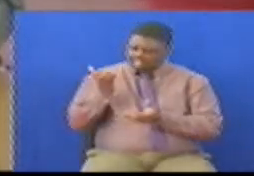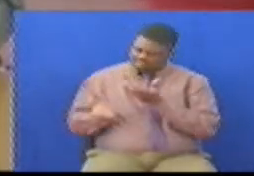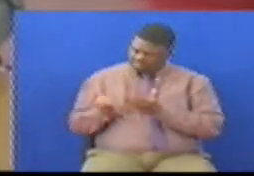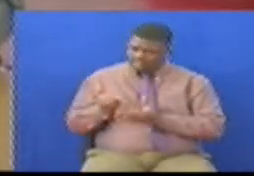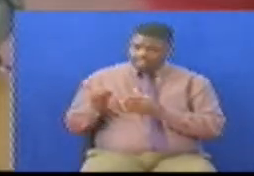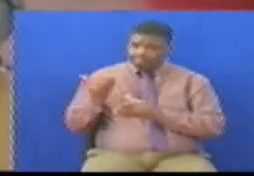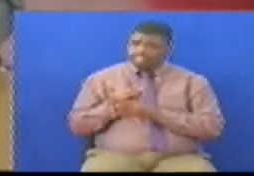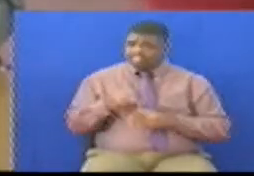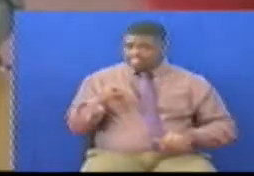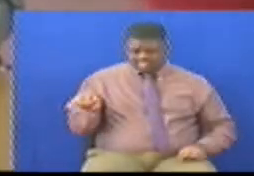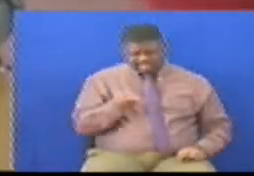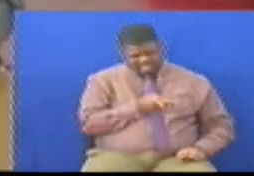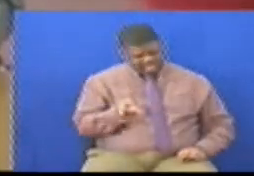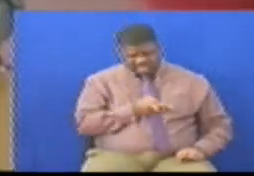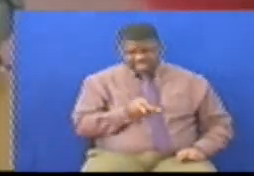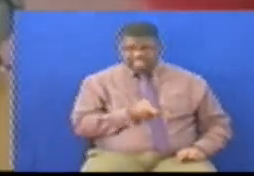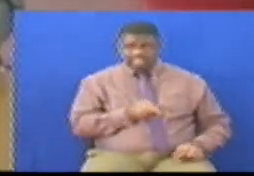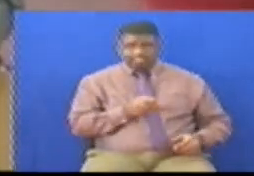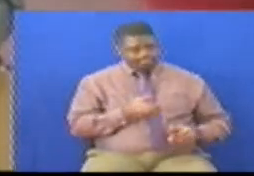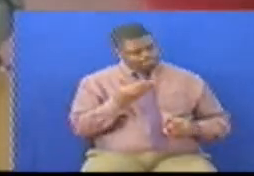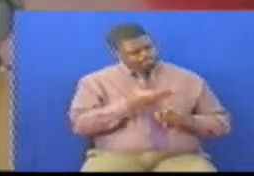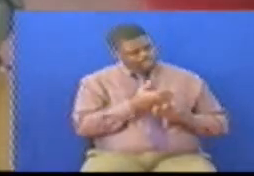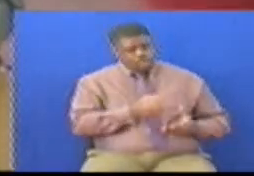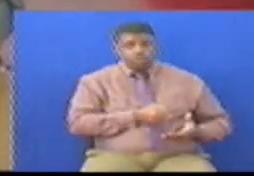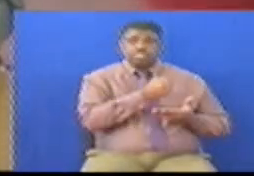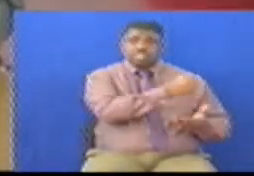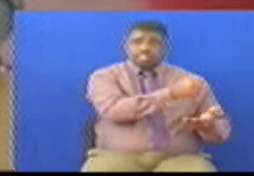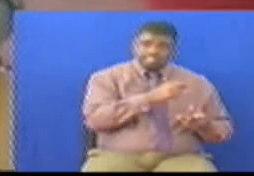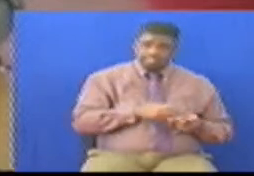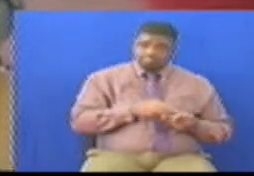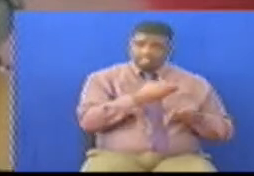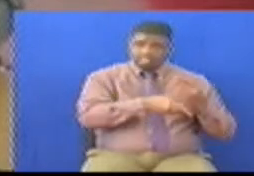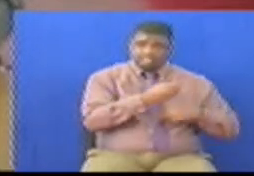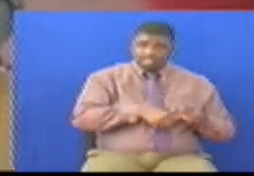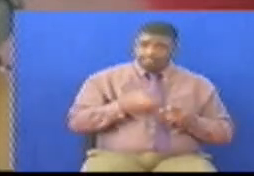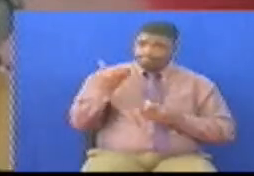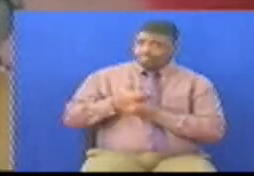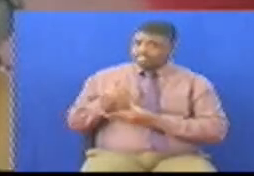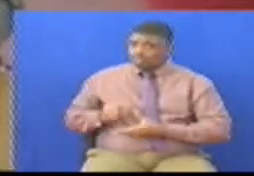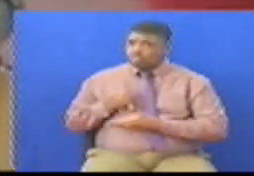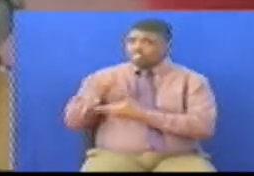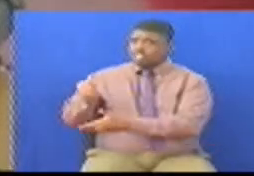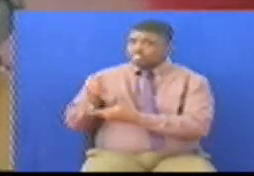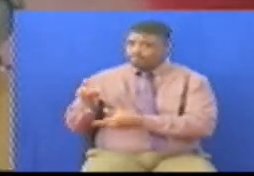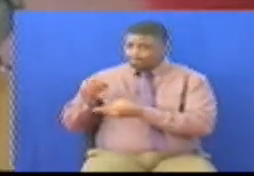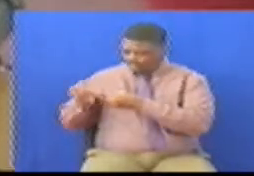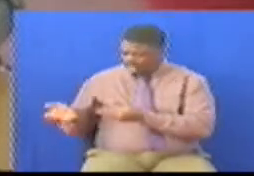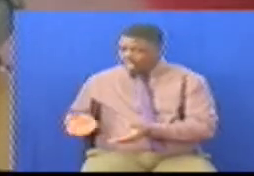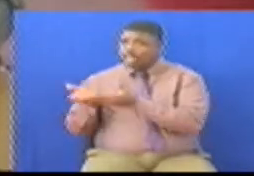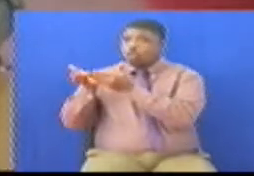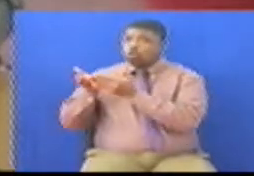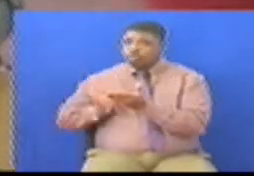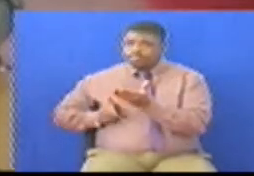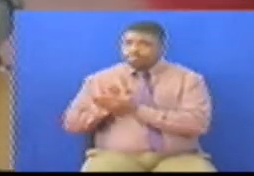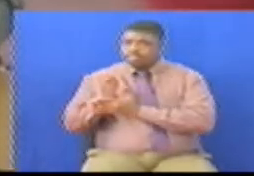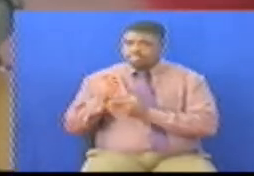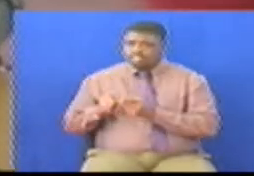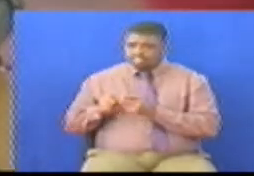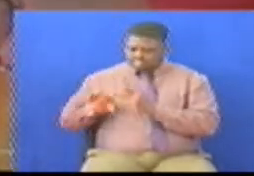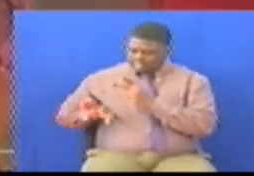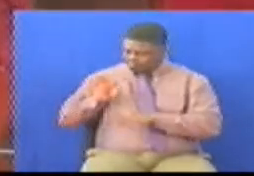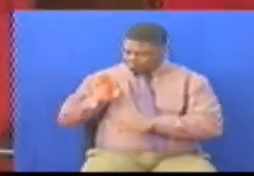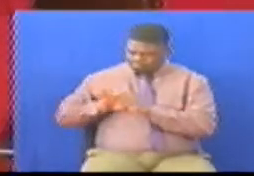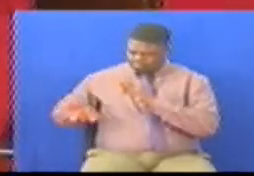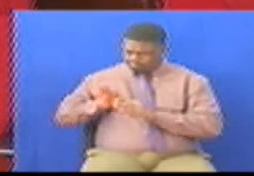mbili, benki ya uwekezaji biashara na benki ya uwekezaji maendeleo, ipitie na kuchambua kwa kina viwango vya